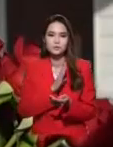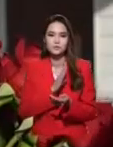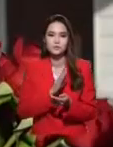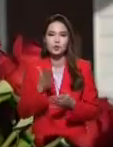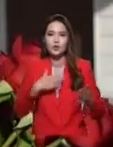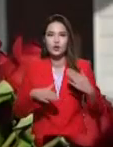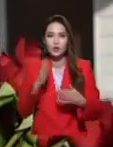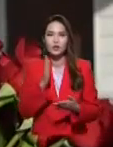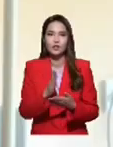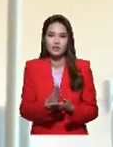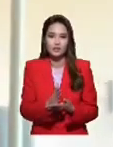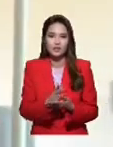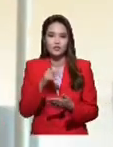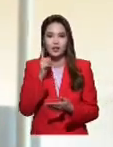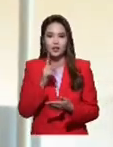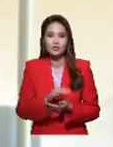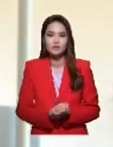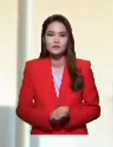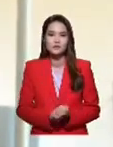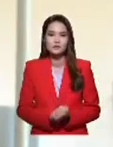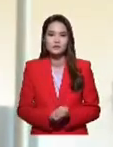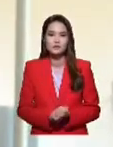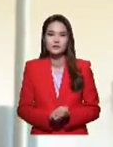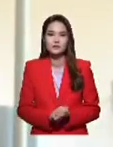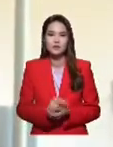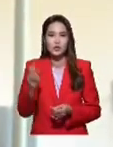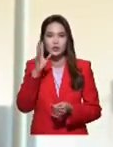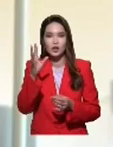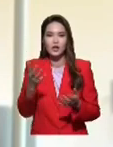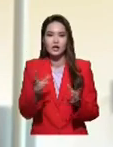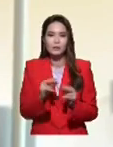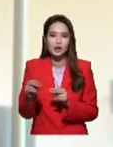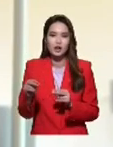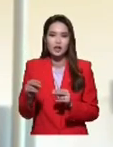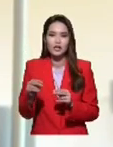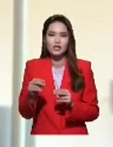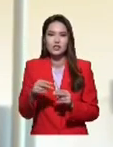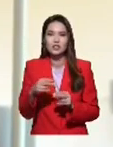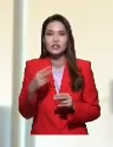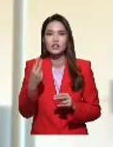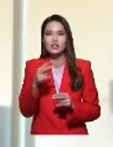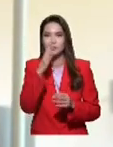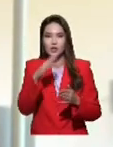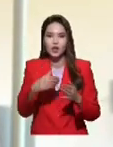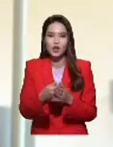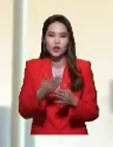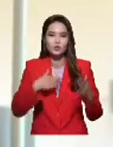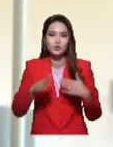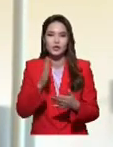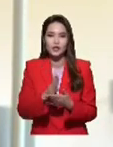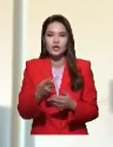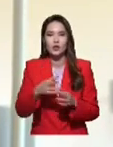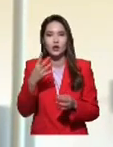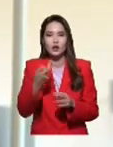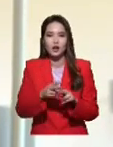Қуанышымды айта алмаймын сөздің ашығы. Жолдасым екеуміз 20 жастамыз, 20-шы региондамыз, жалпы 20-шы осы